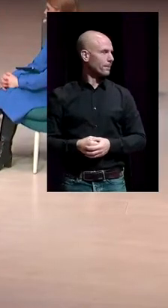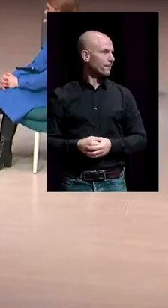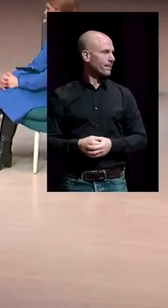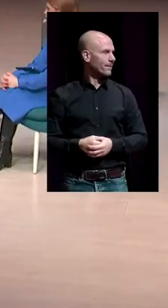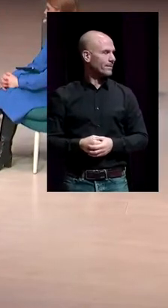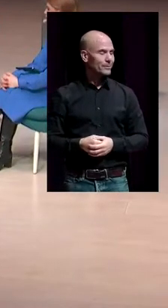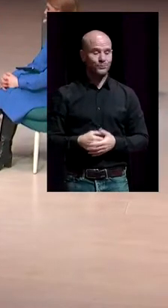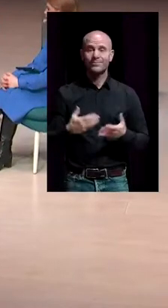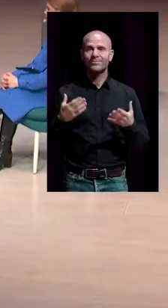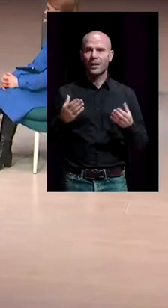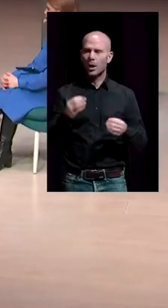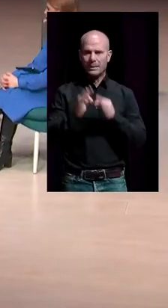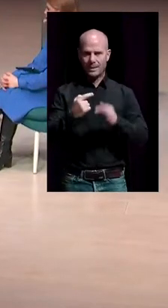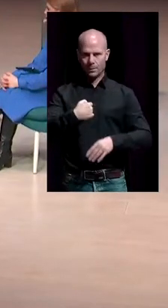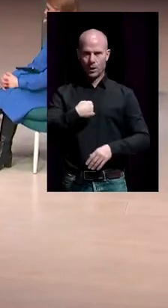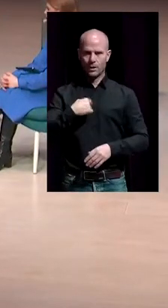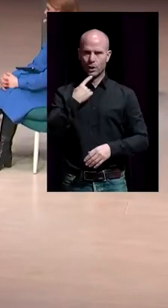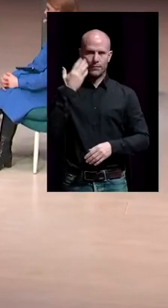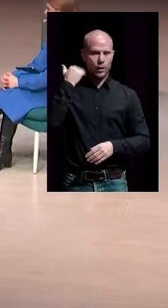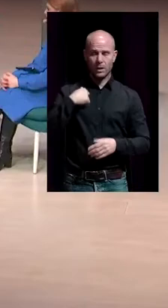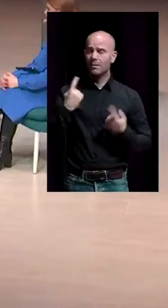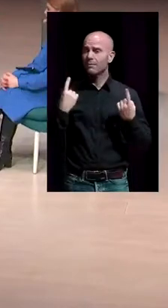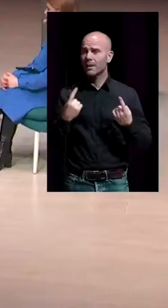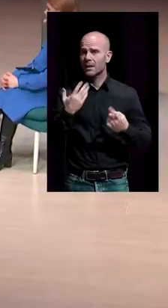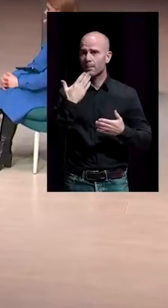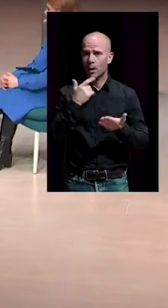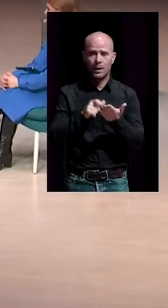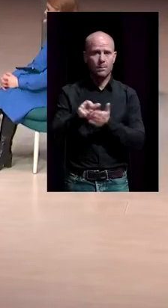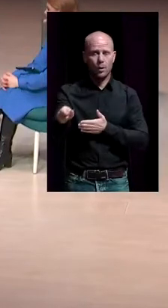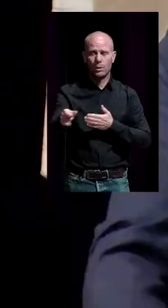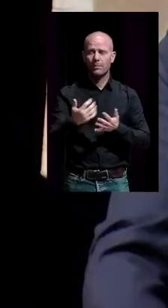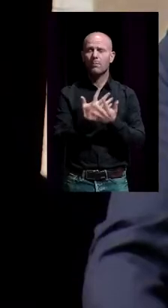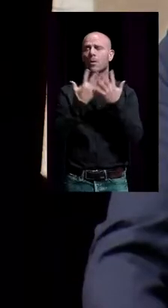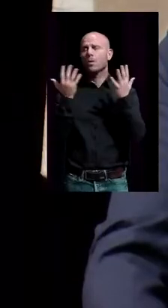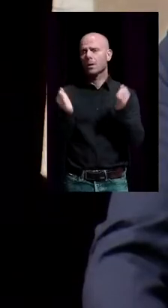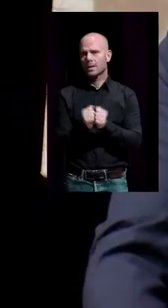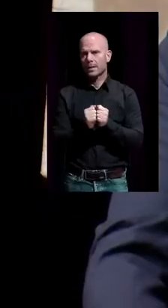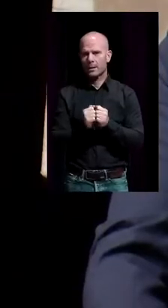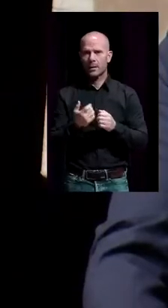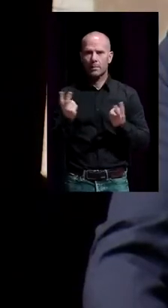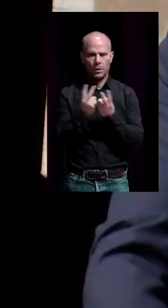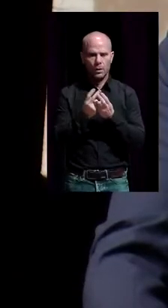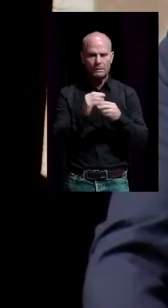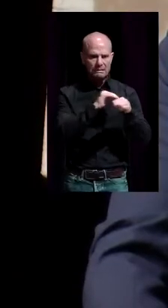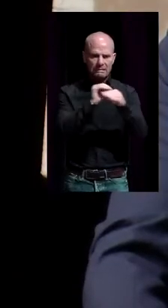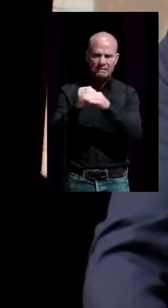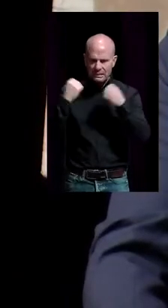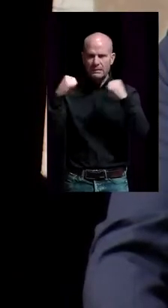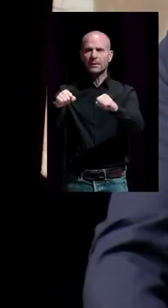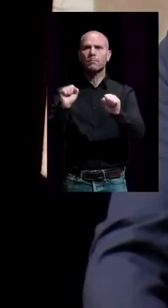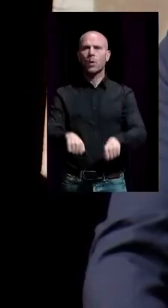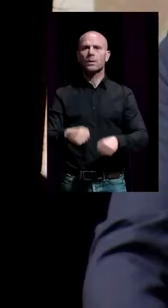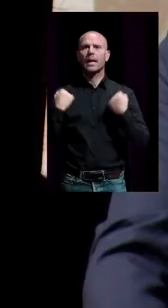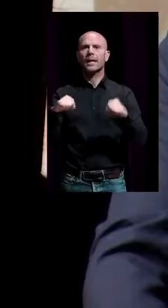Ja, det är ju som jag sa en fantastiskt bra rapport på många sätt. It's a call to action. Den säger ju att vi måste